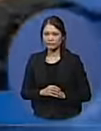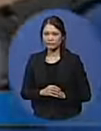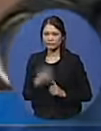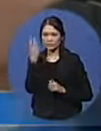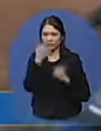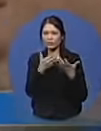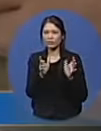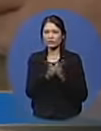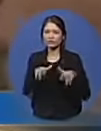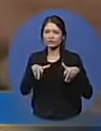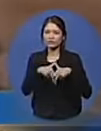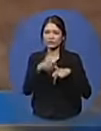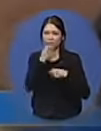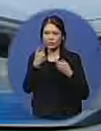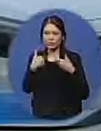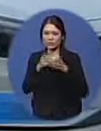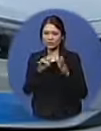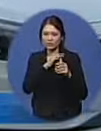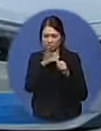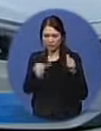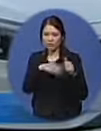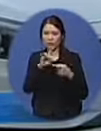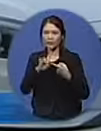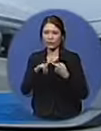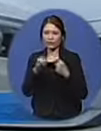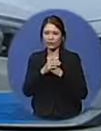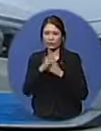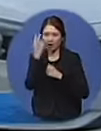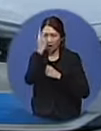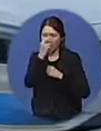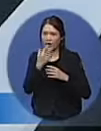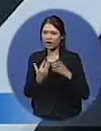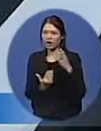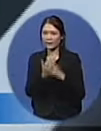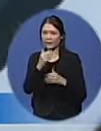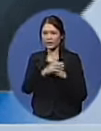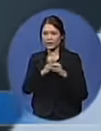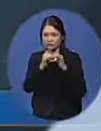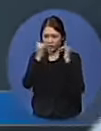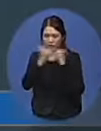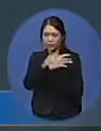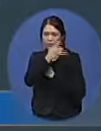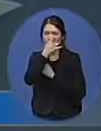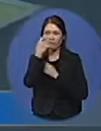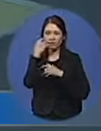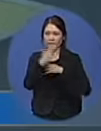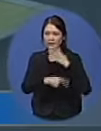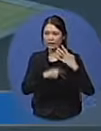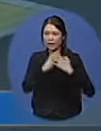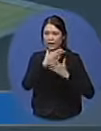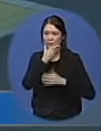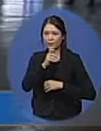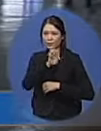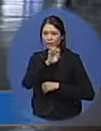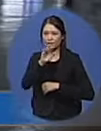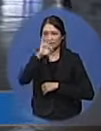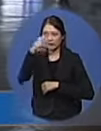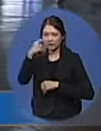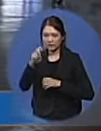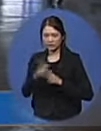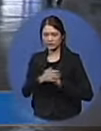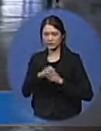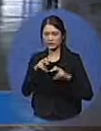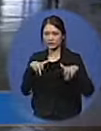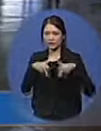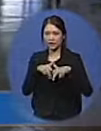감사원이 복지사업 재정지원 실태에 대한 감사를 벌인 결과 사회보장 정보 시스템인 행복이음을 통해 장애인 차량